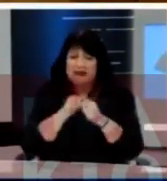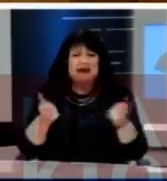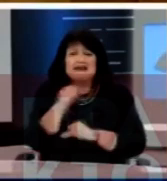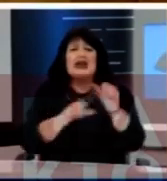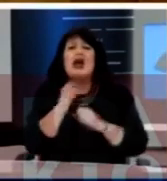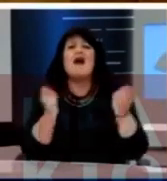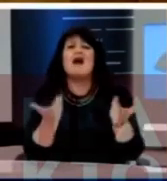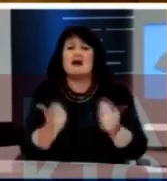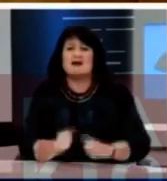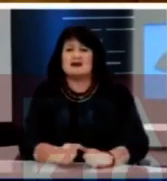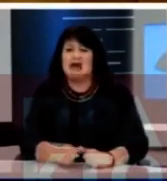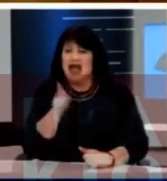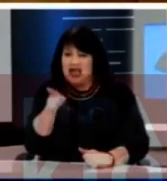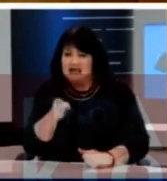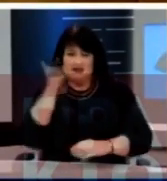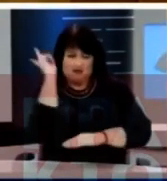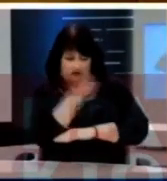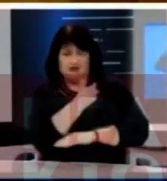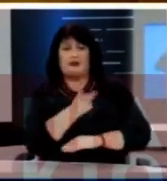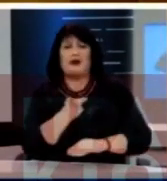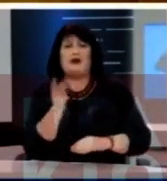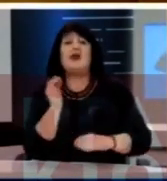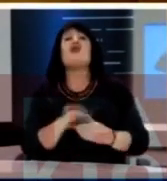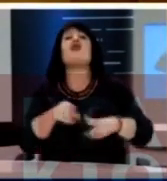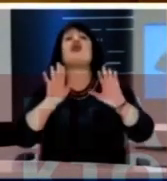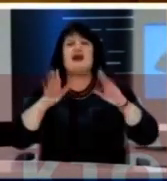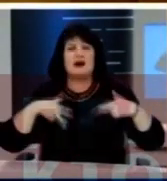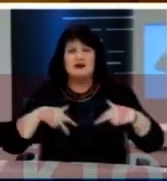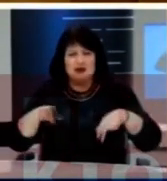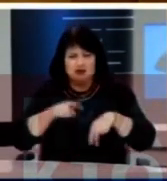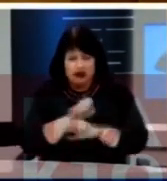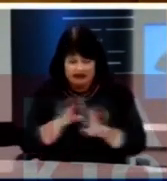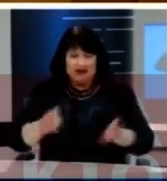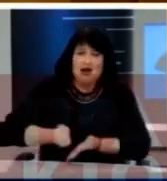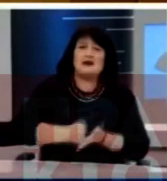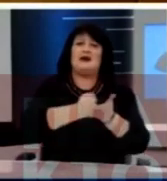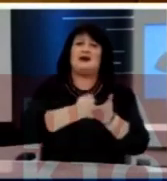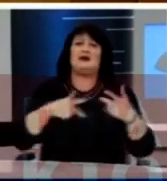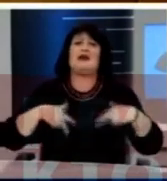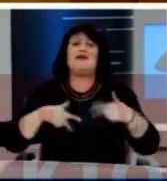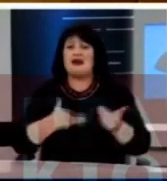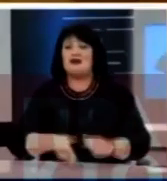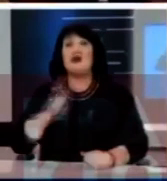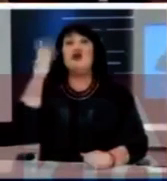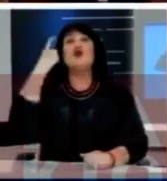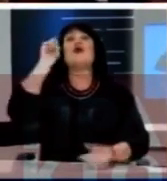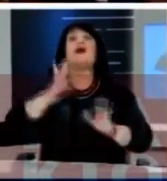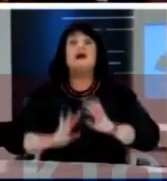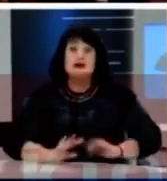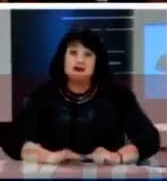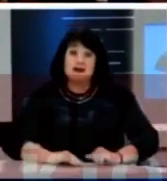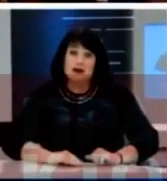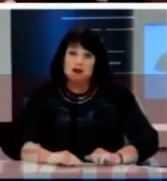6 μήνες. Όταν καταψηφίζατε την κυβέρνηση και τώρα ξαφνικά την υπερψηφίζετε. Τότε δεν γνωρίζατε